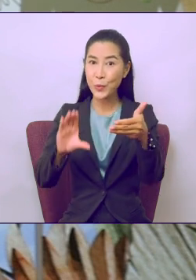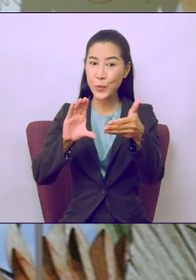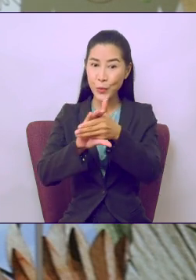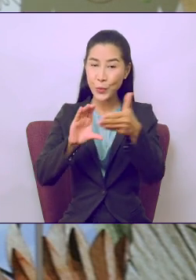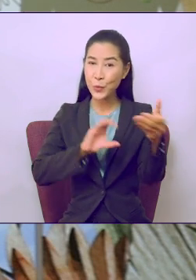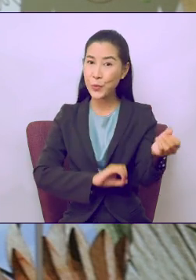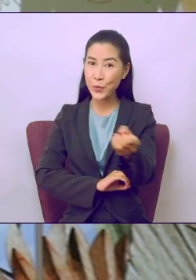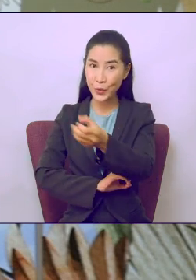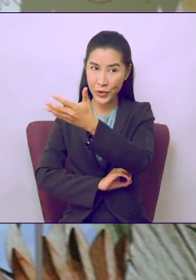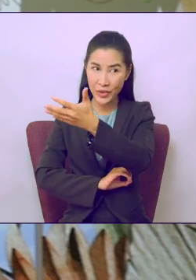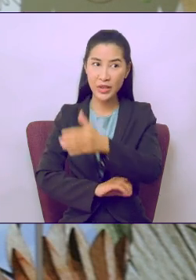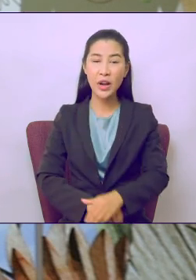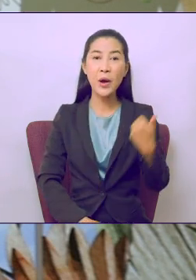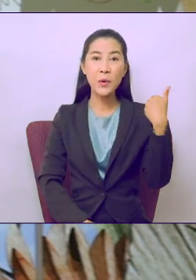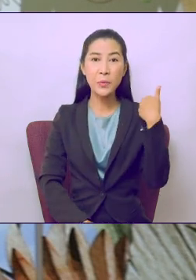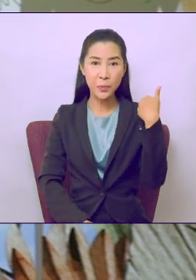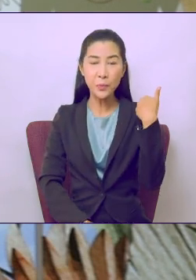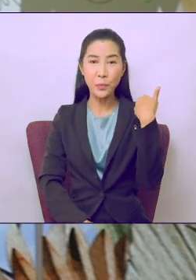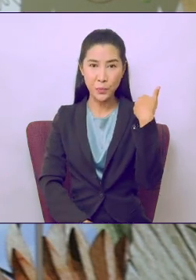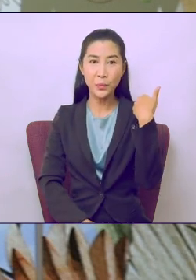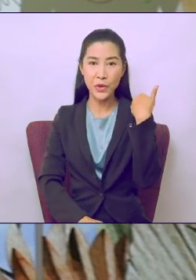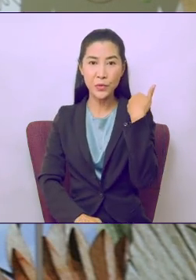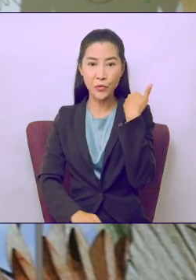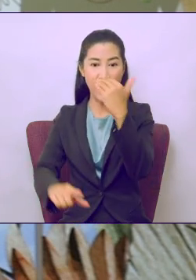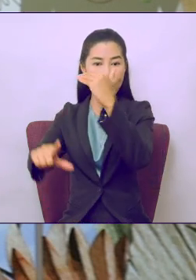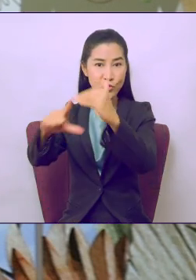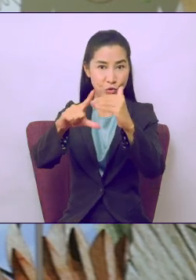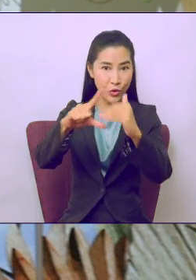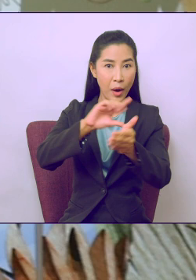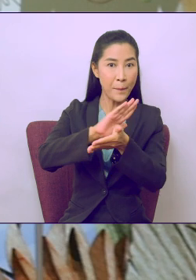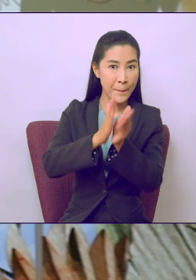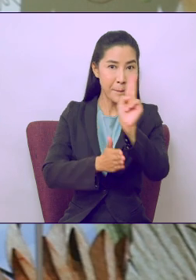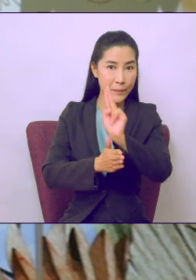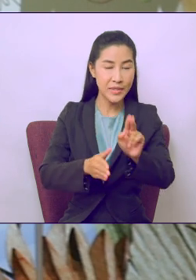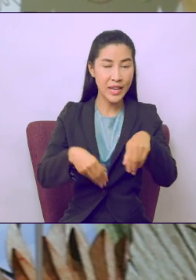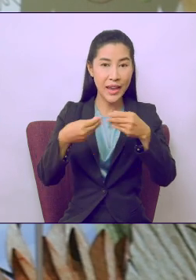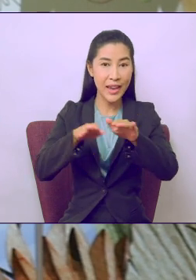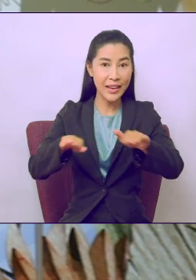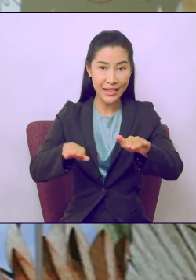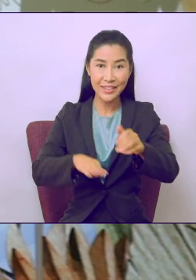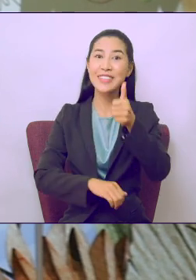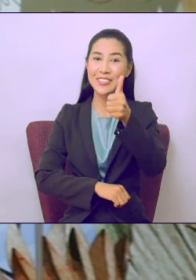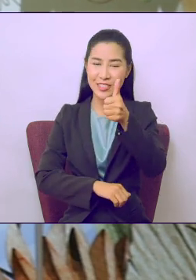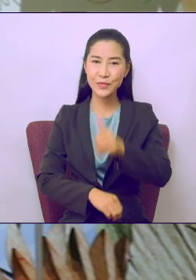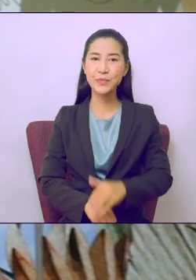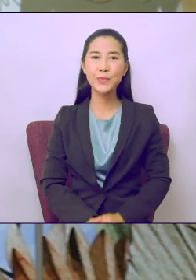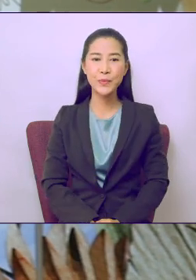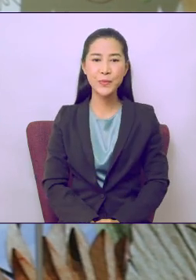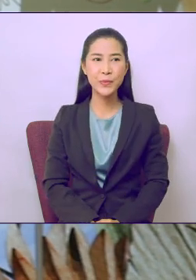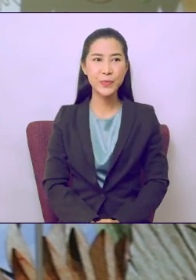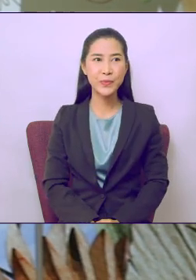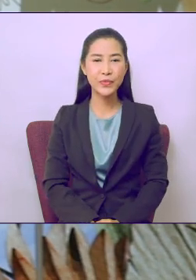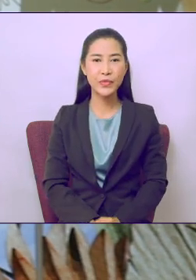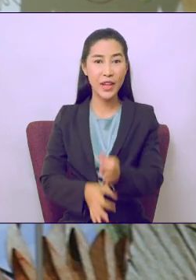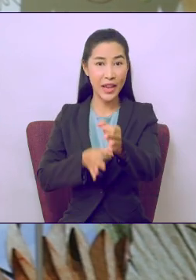มีอ่าไฟล์เนาะส่งไปให้ทุกท่านเนาครับให้ลองไปใช้กับน้องๆได้นะครับเดี๋ยวมาอธิบายท่ากันนิดนึงนะครับโอเคครับ